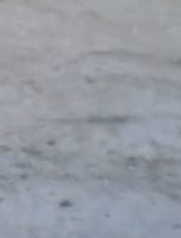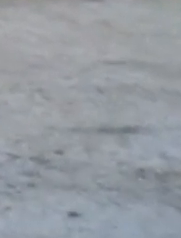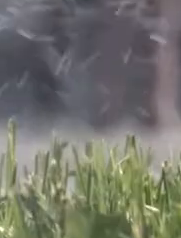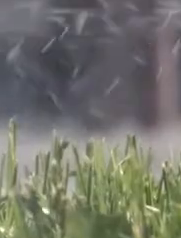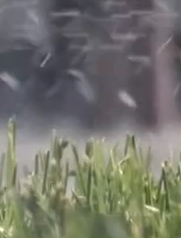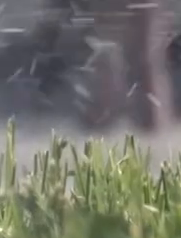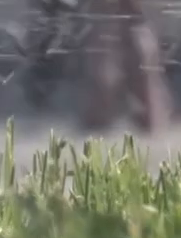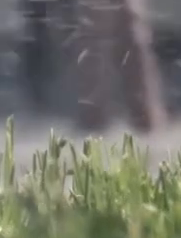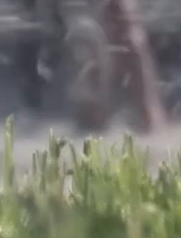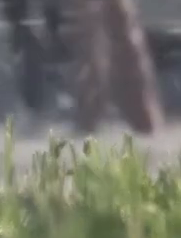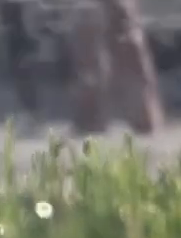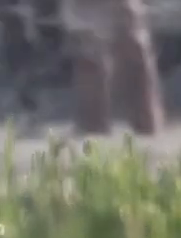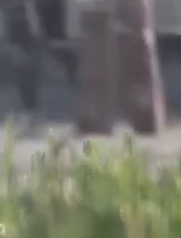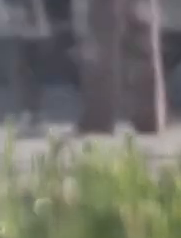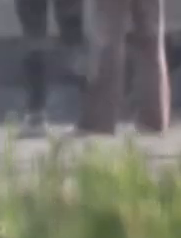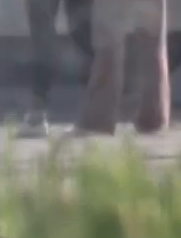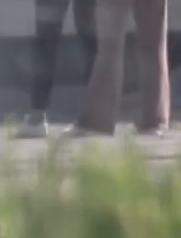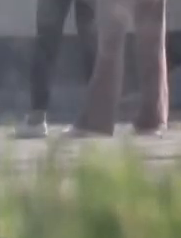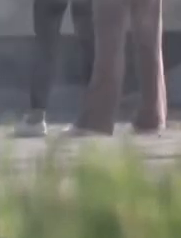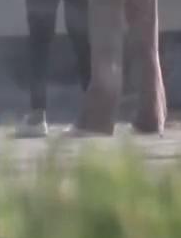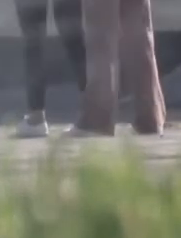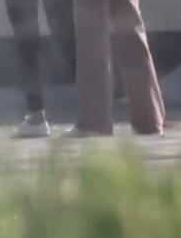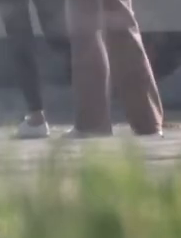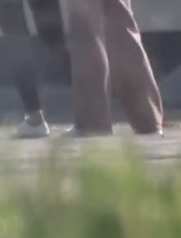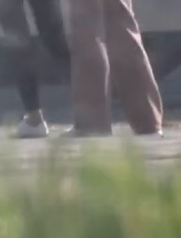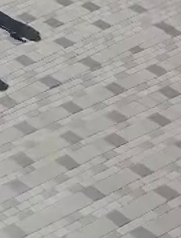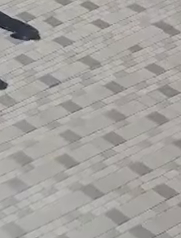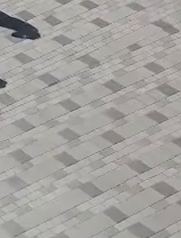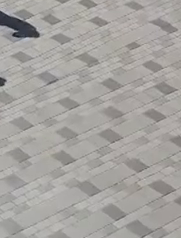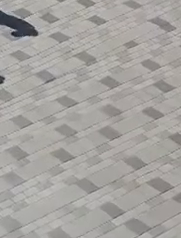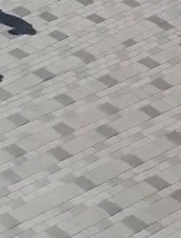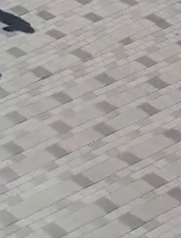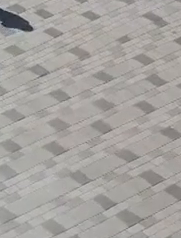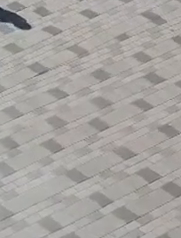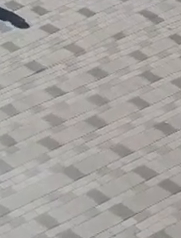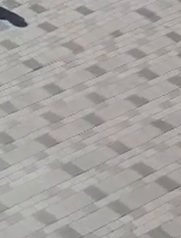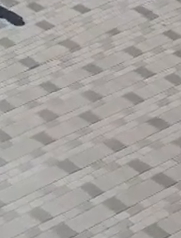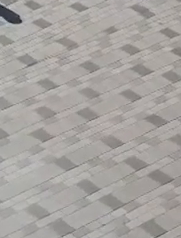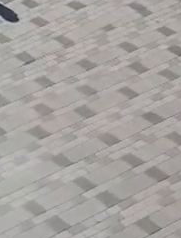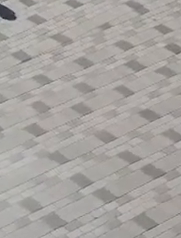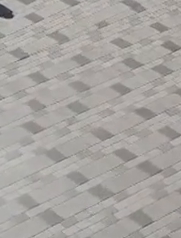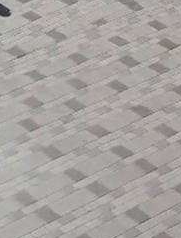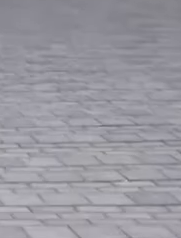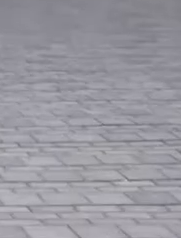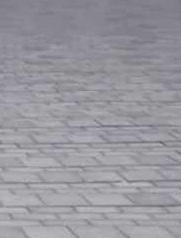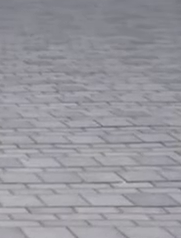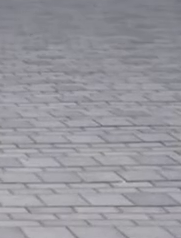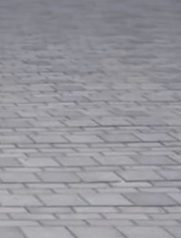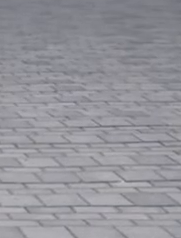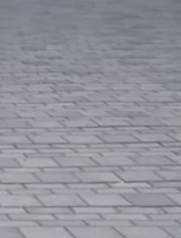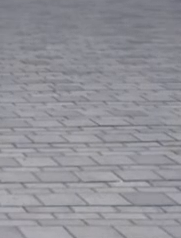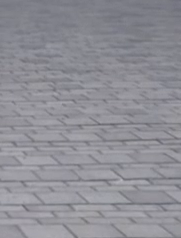заради Аліси. Заради Аліси телеканал «Відкритий» озброївся кросівками та вийшов на пробіжку. Перед марафоном – розминка. А